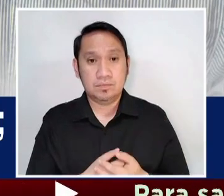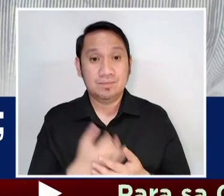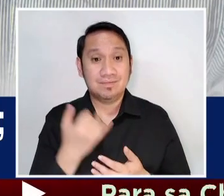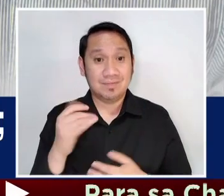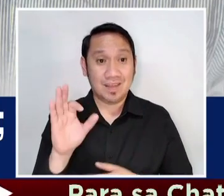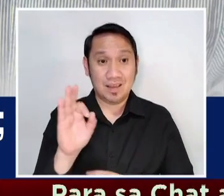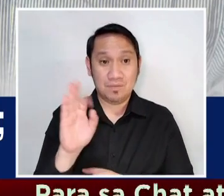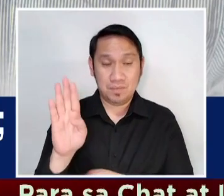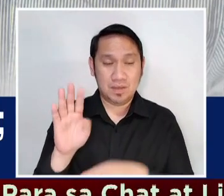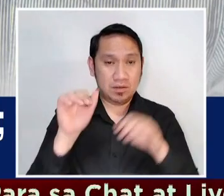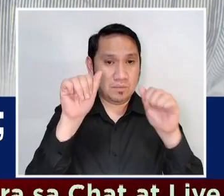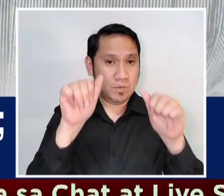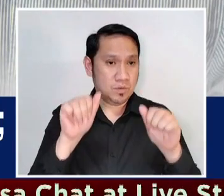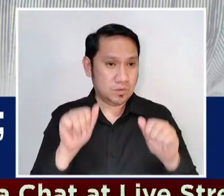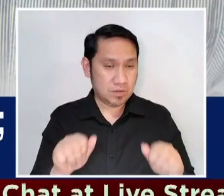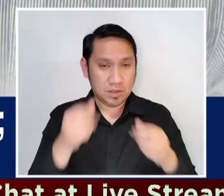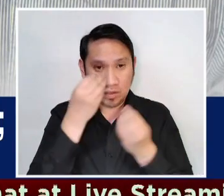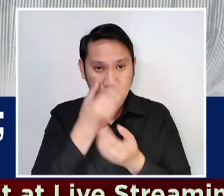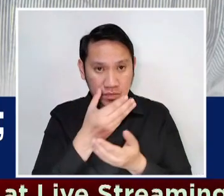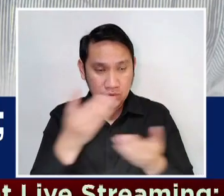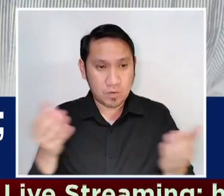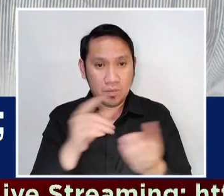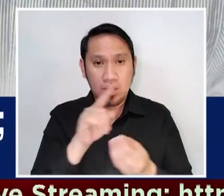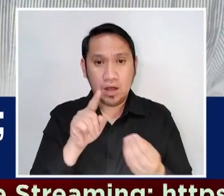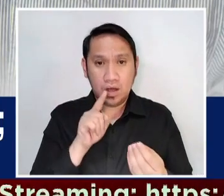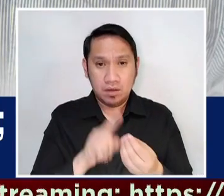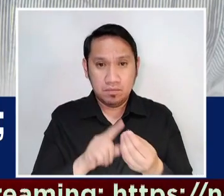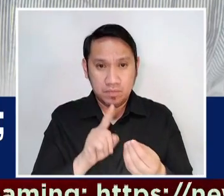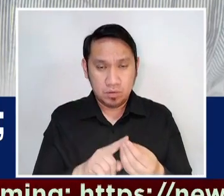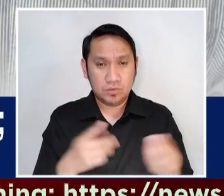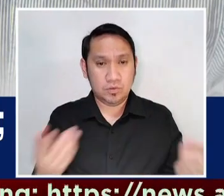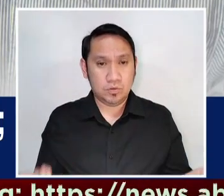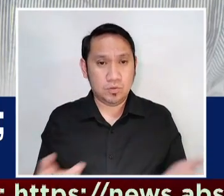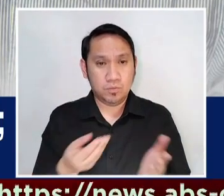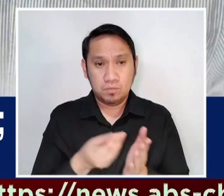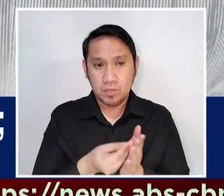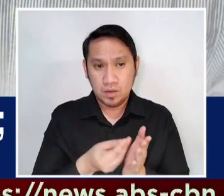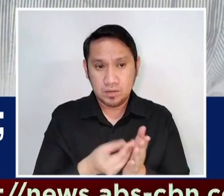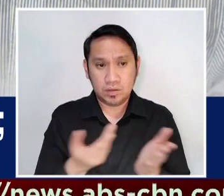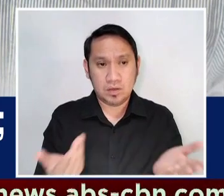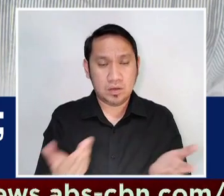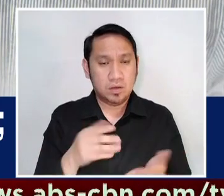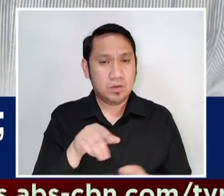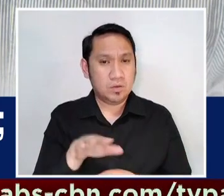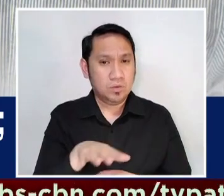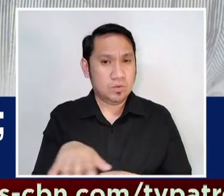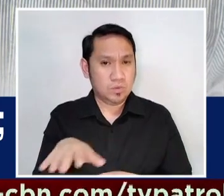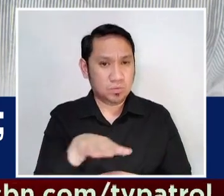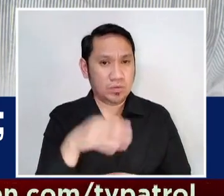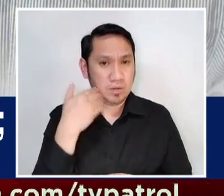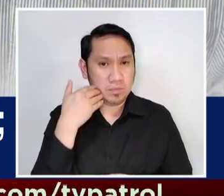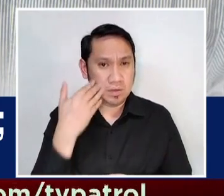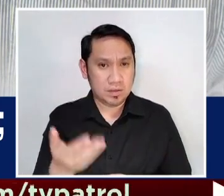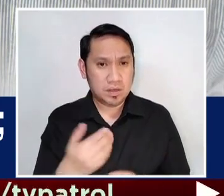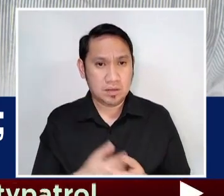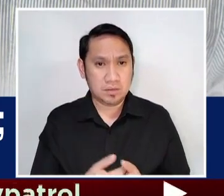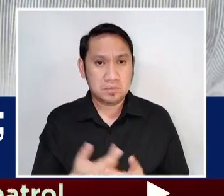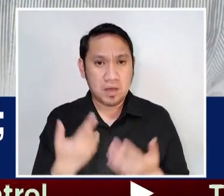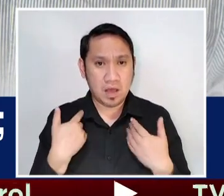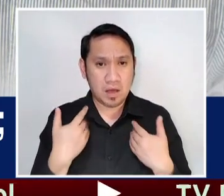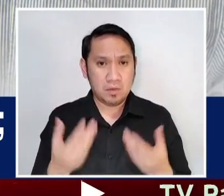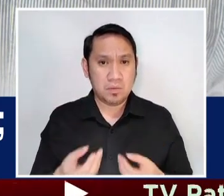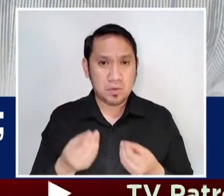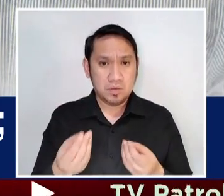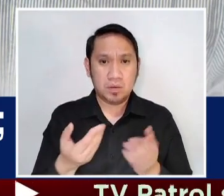Facebook post, ibinunyag ni Roy ang mga tangka-umanong pagkapirahan o pagkakitaan silang mga namatayan. Nag-o-offer ng